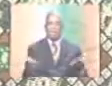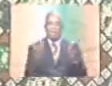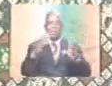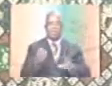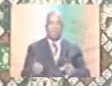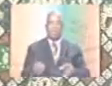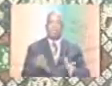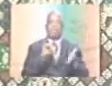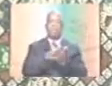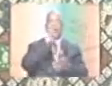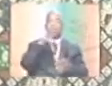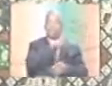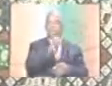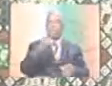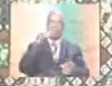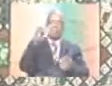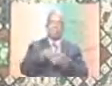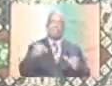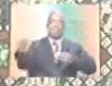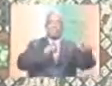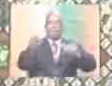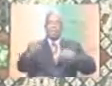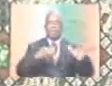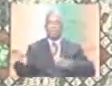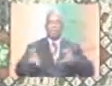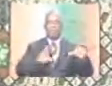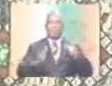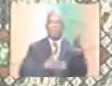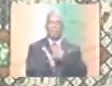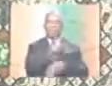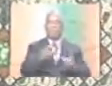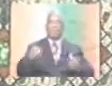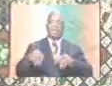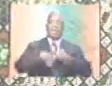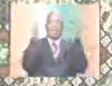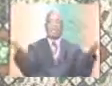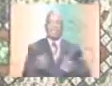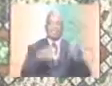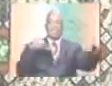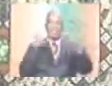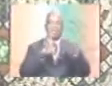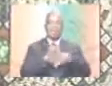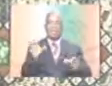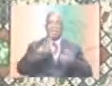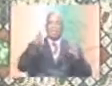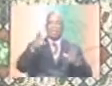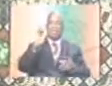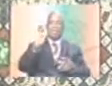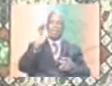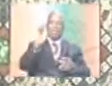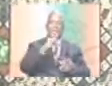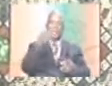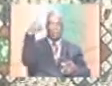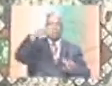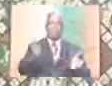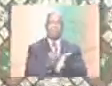Culture s'inscrit dans la droite ligne des actions menées par des mouvements proches du PDCI RDA pour aider